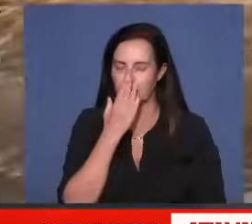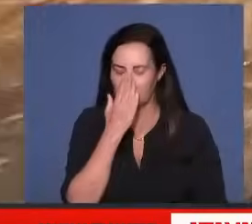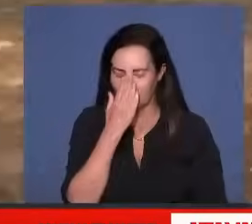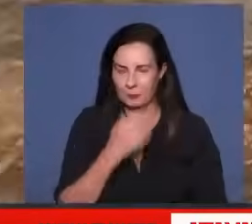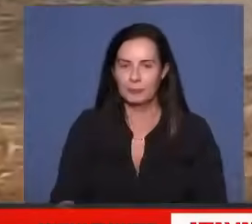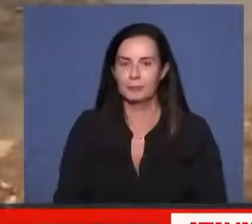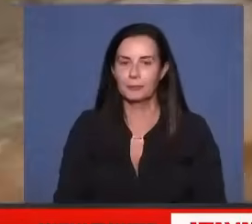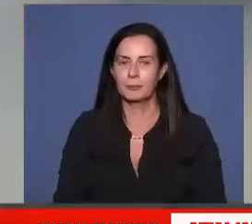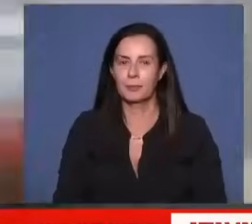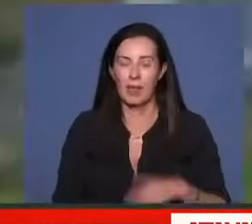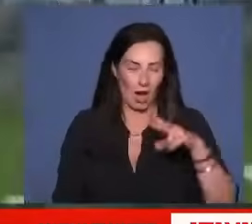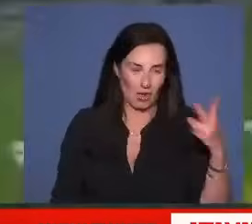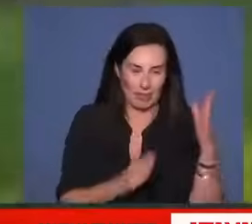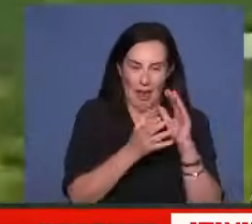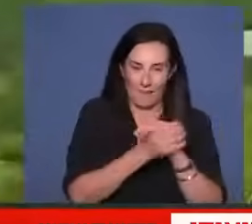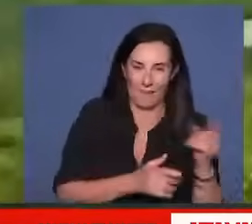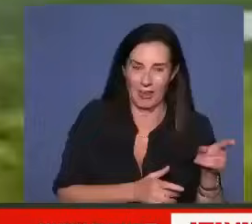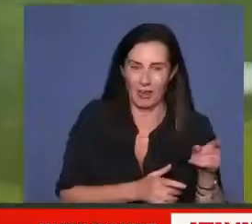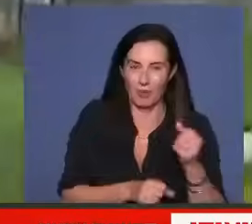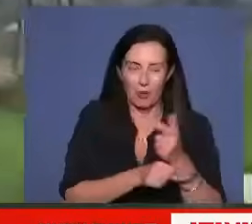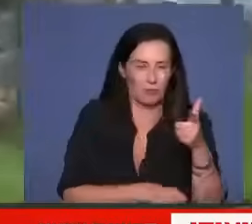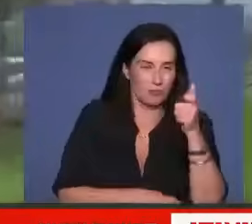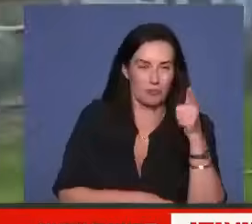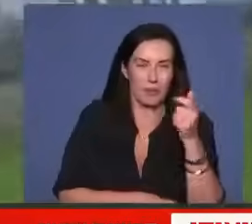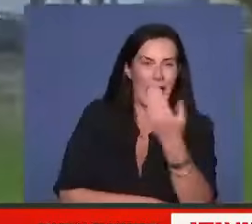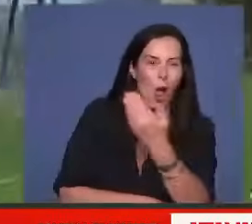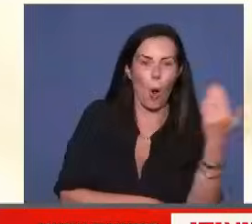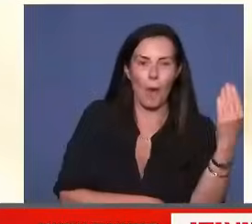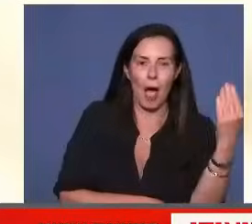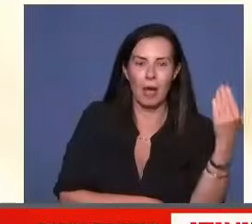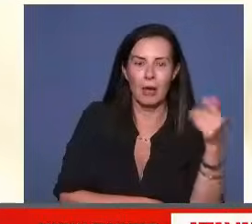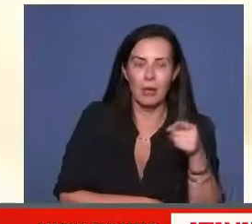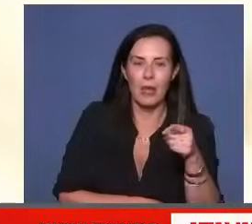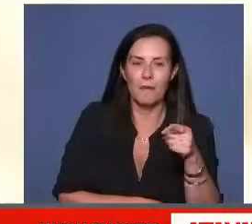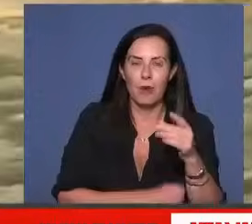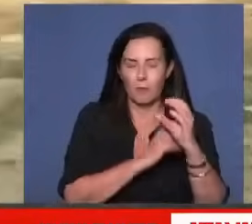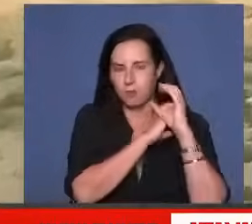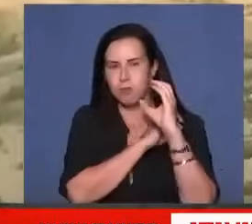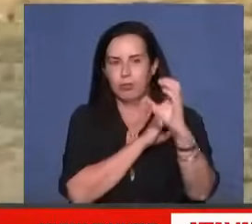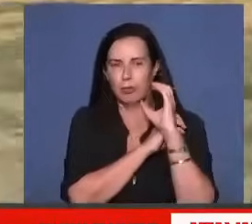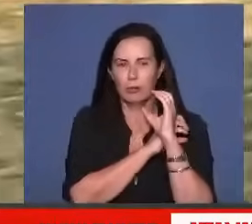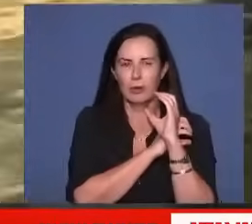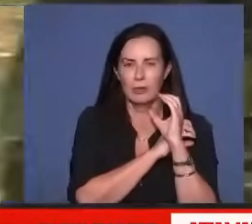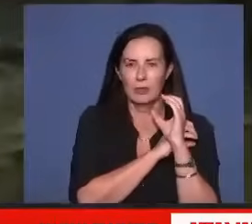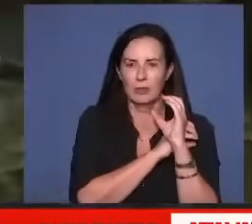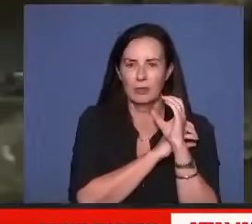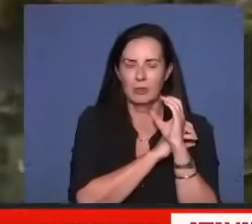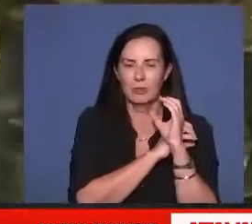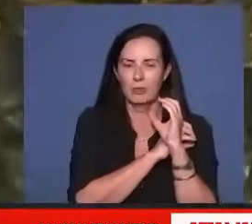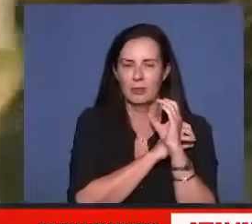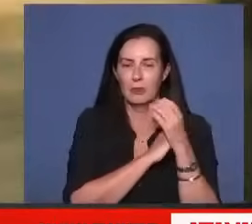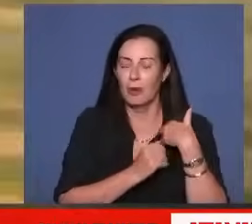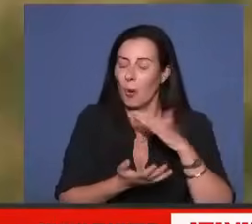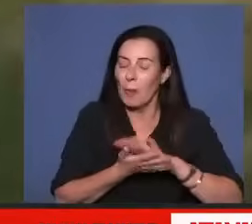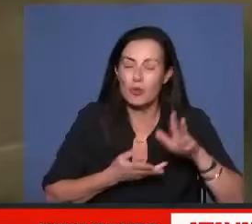יאיר מסתתר שם ומנהל אש לכיוון החומה. בנקודה הזאת יורים עליו RPG, אנחנו פשוט רצים